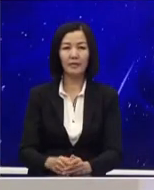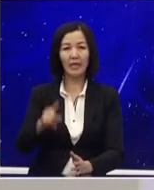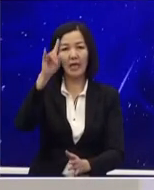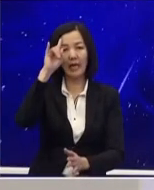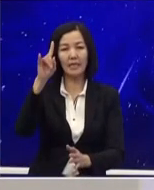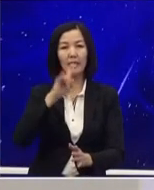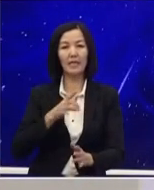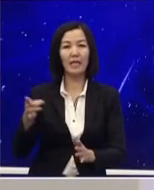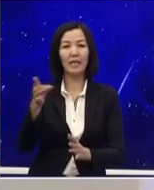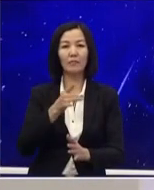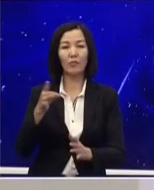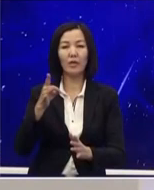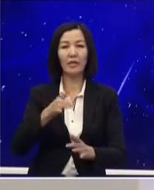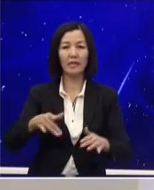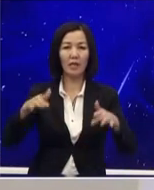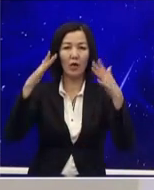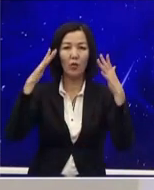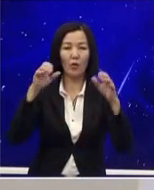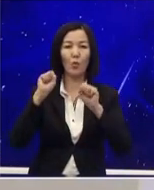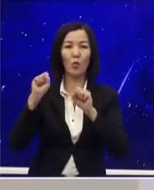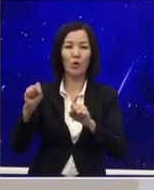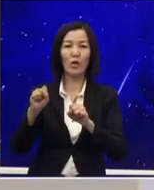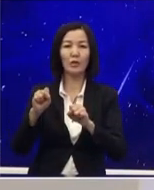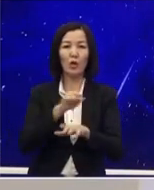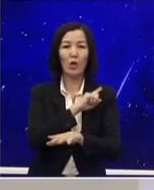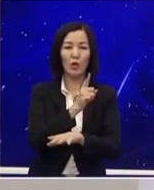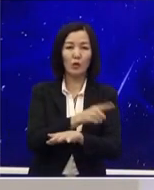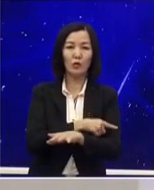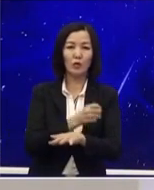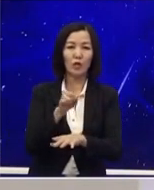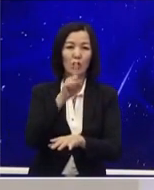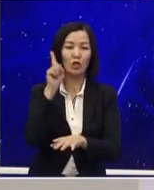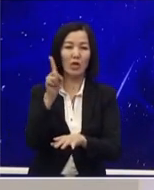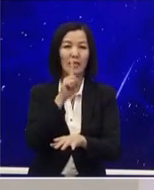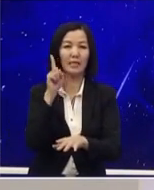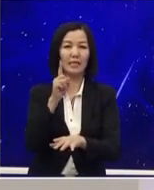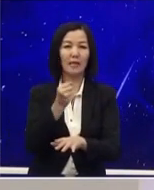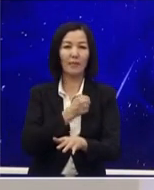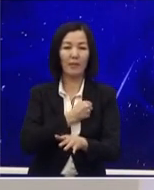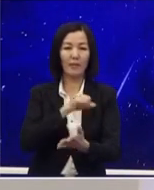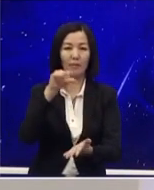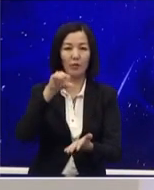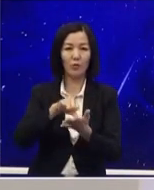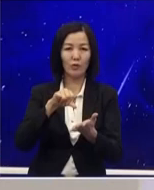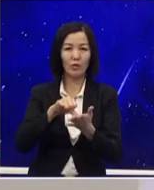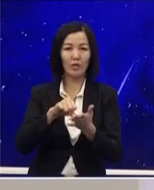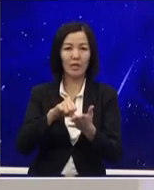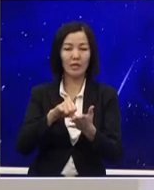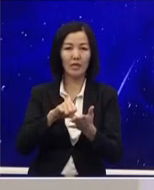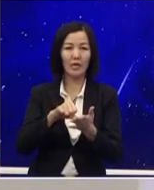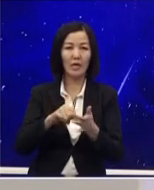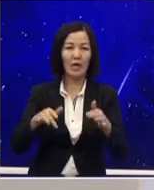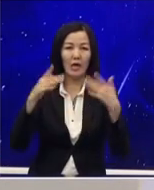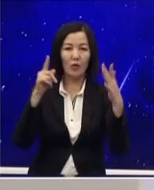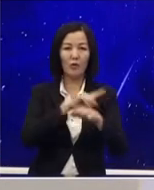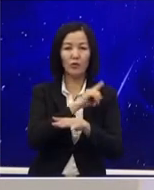Қазақстан Республикасының әуе қорғаныс күштері бірқатар жас маманмен толықты. Алматы облысындағы Жетіген гарнизонда әуе күштерінің кіші мамандары